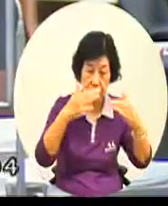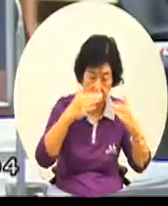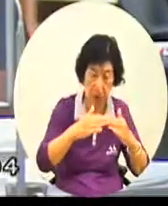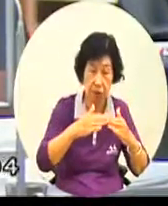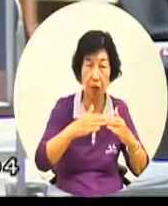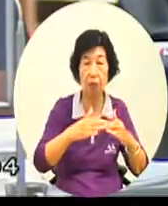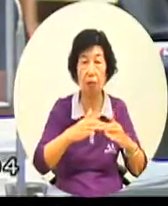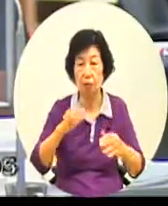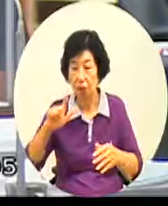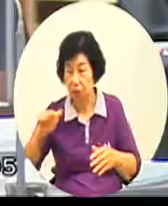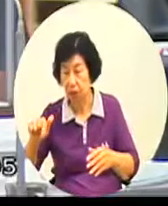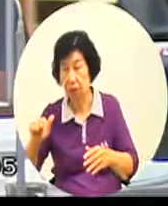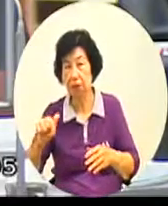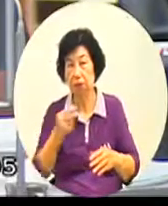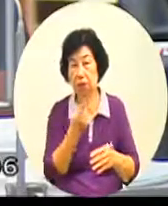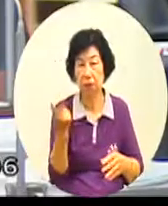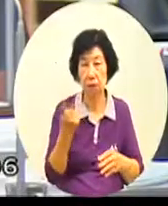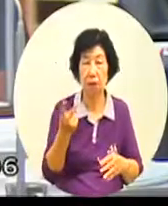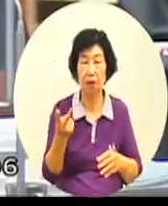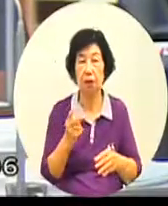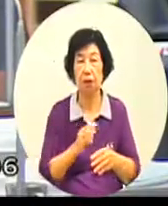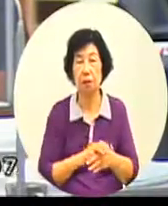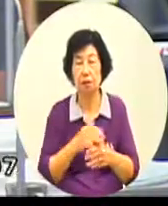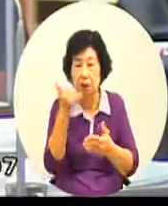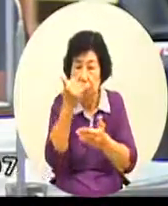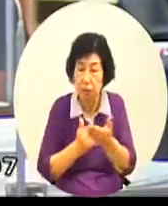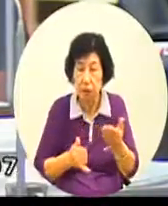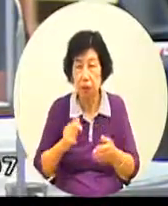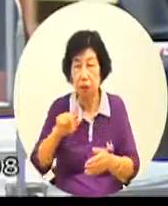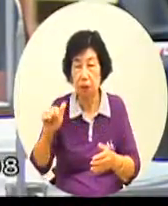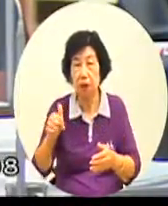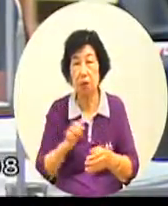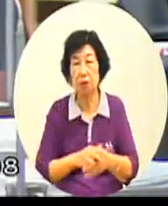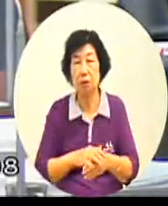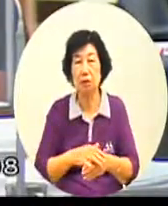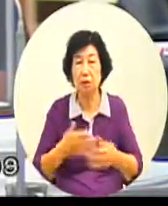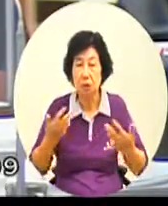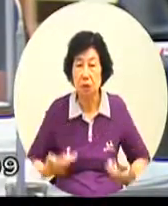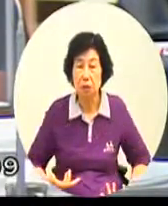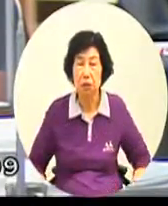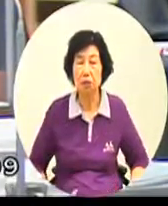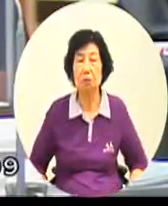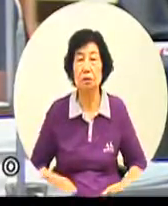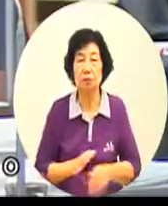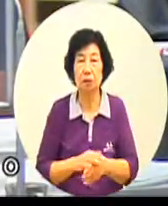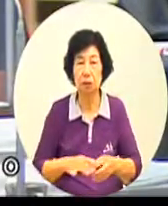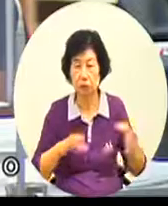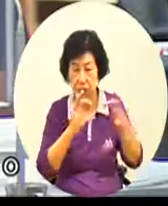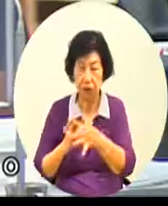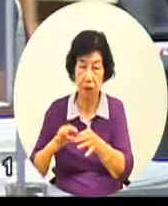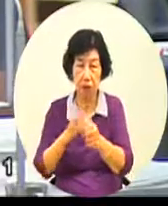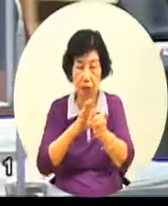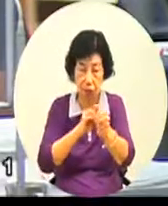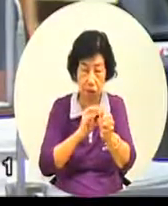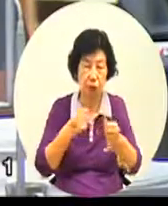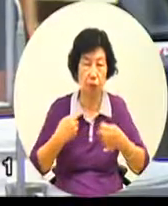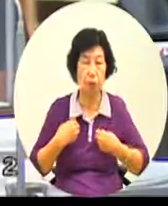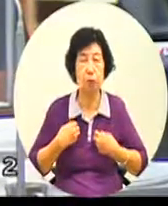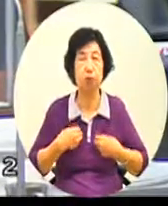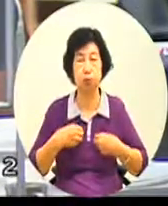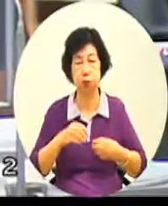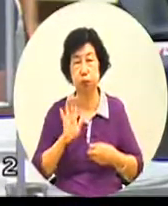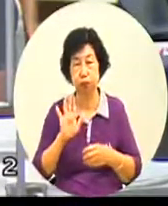这些退休的这些长者能回归学校继续学习，这是才最重要的啊。你有继